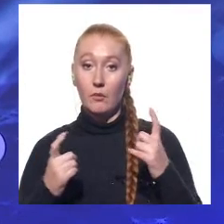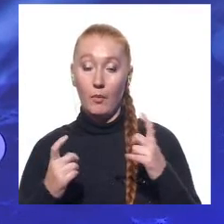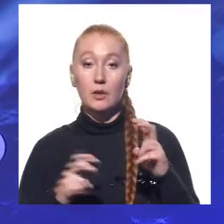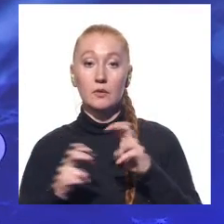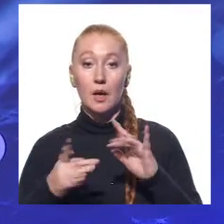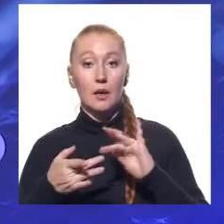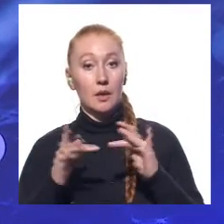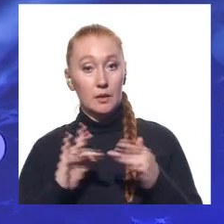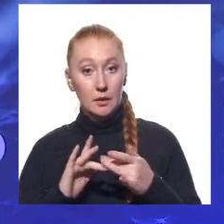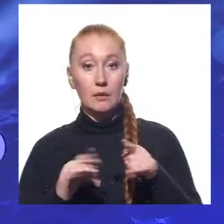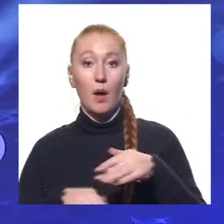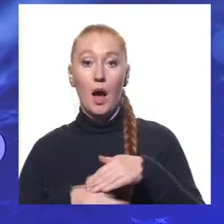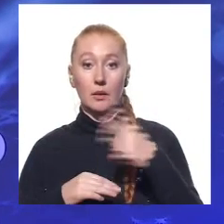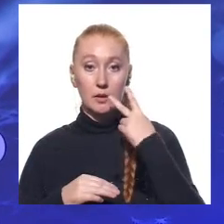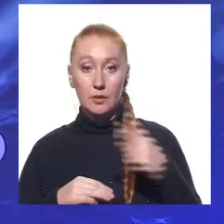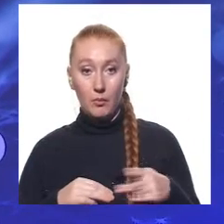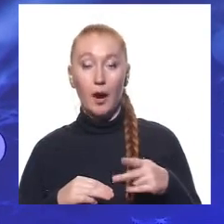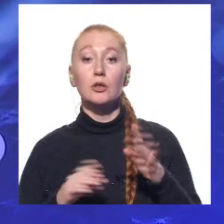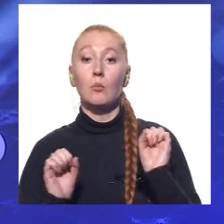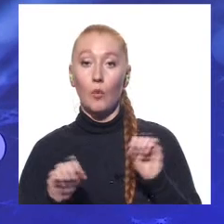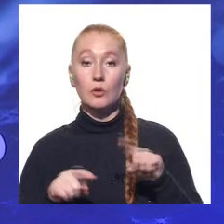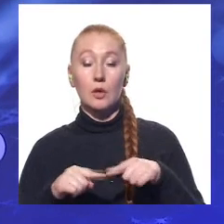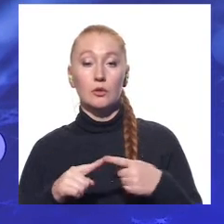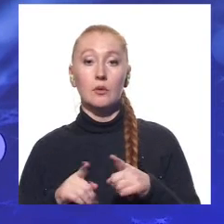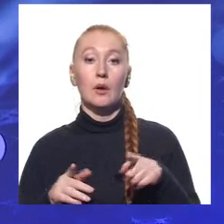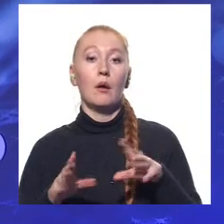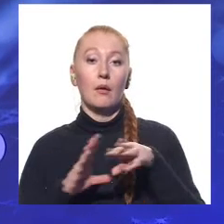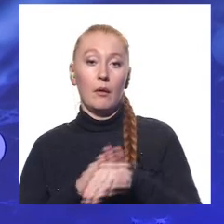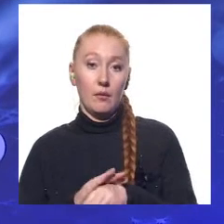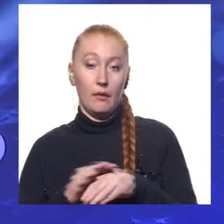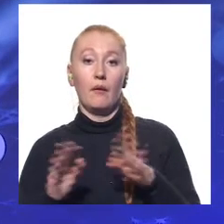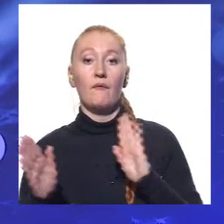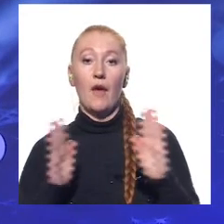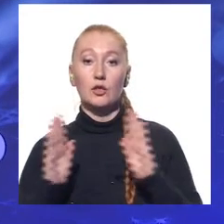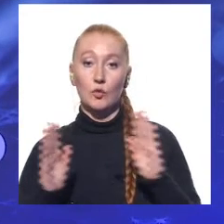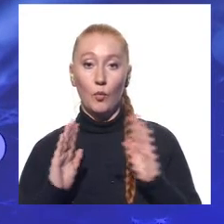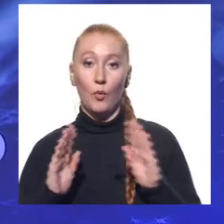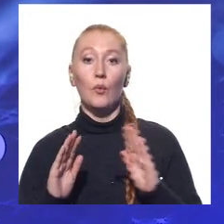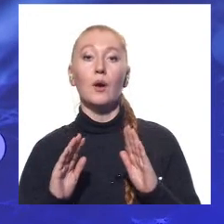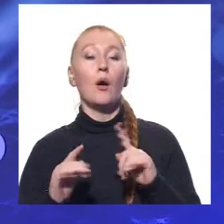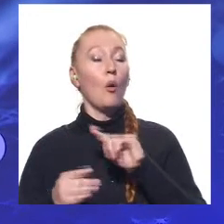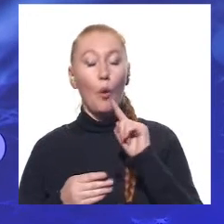на нашому сайті, його адреса зараз на ваших екранах, а також долучайтеся до нашої сторінки у Фейсбуці.